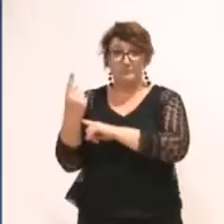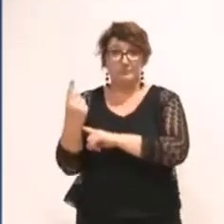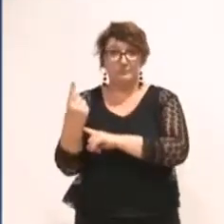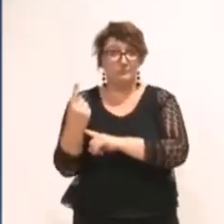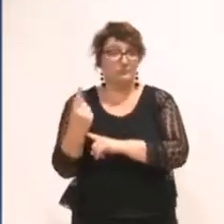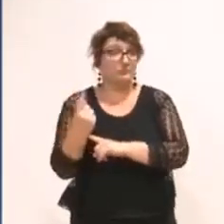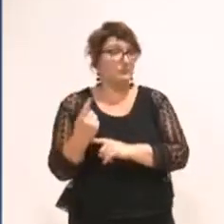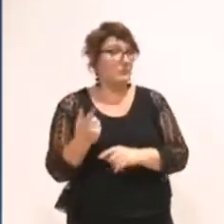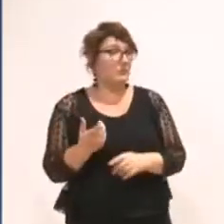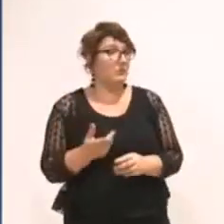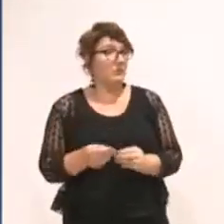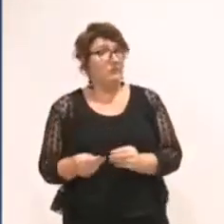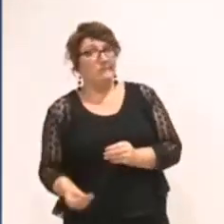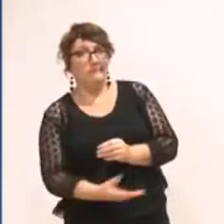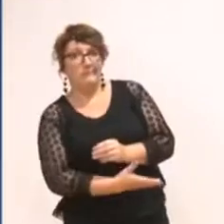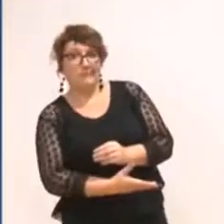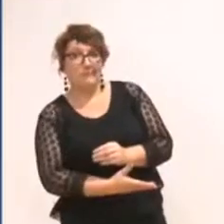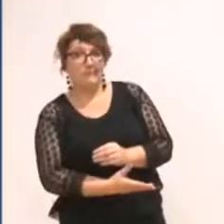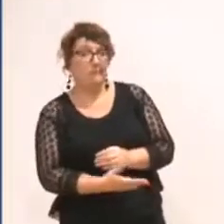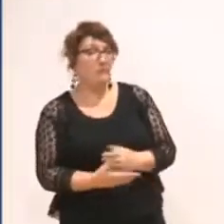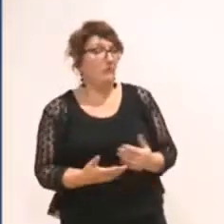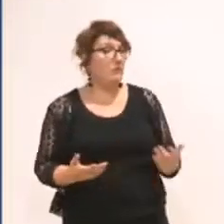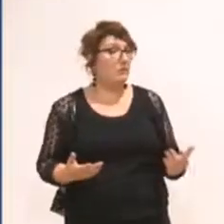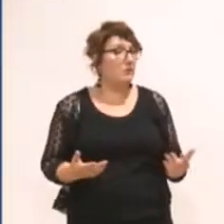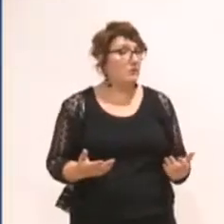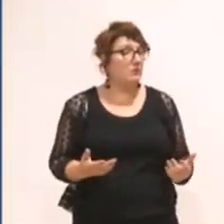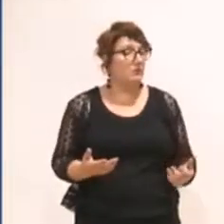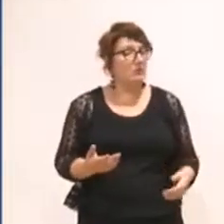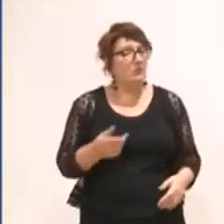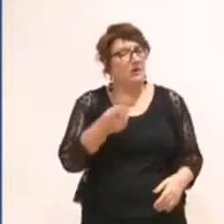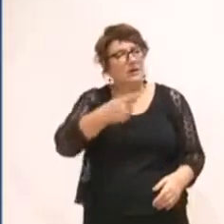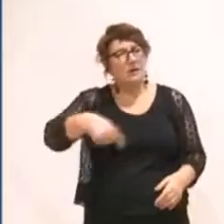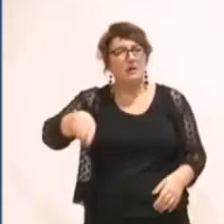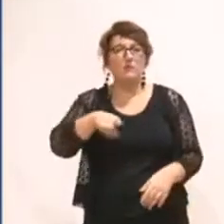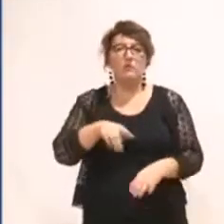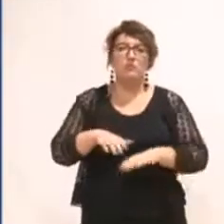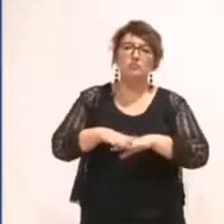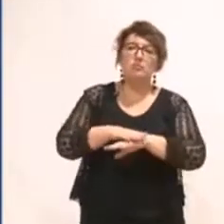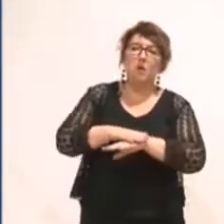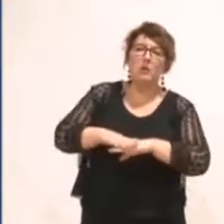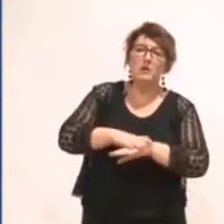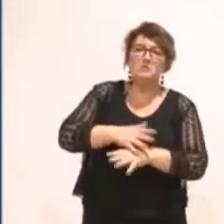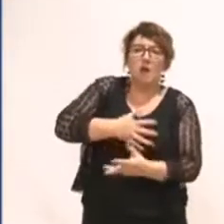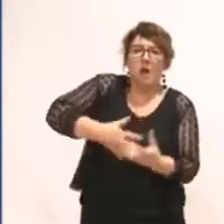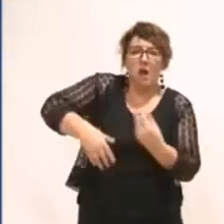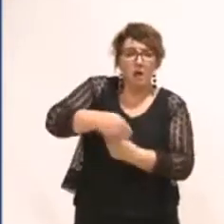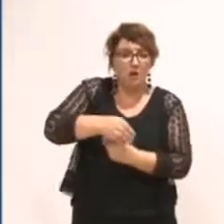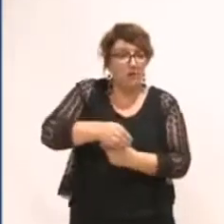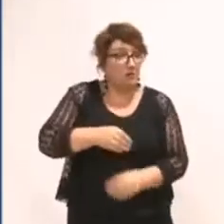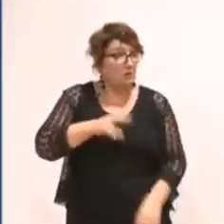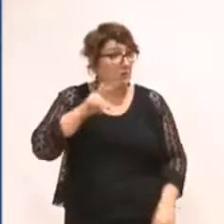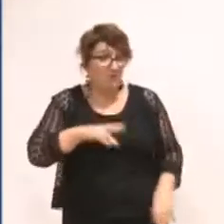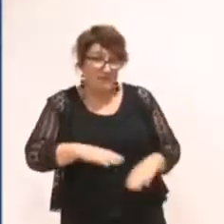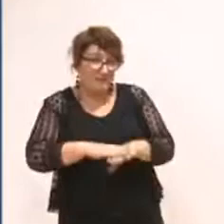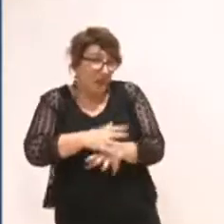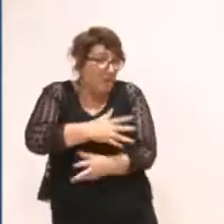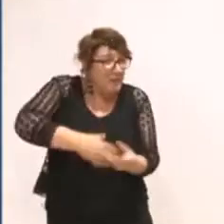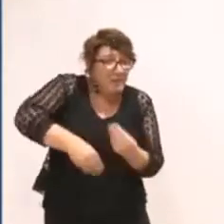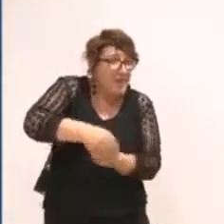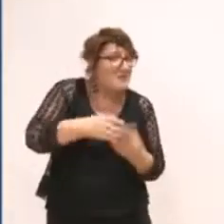dire ça, et vous avez pris un prétexte, qui n'est qu'un prétexte. Ce n'est pas à vous d'assumer quelle